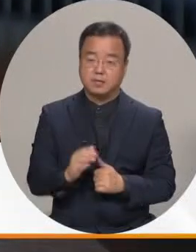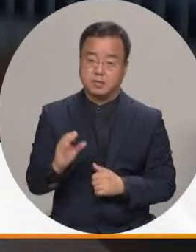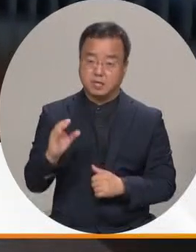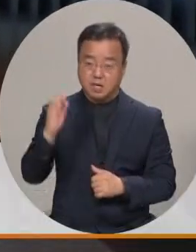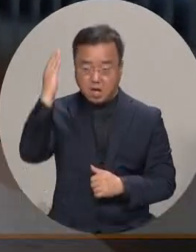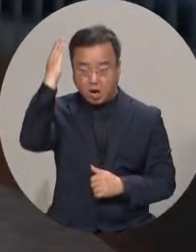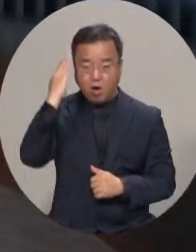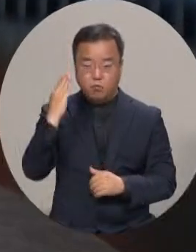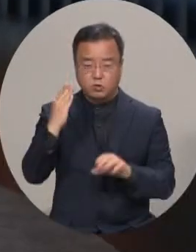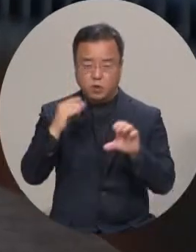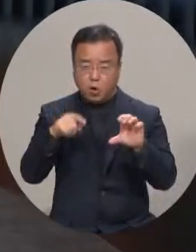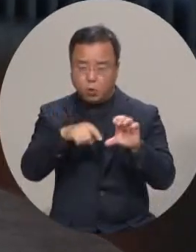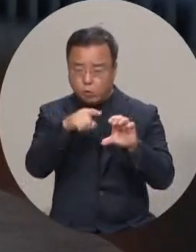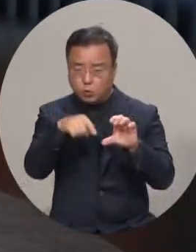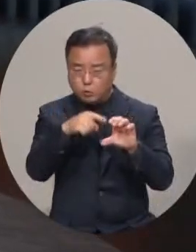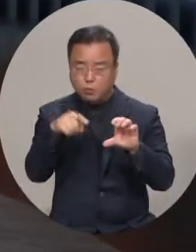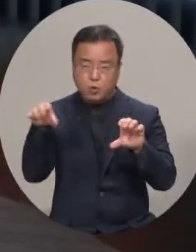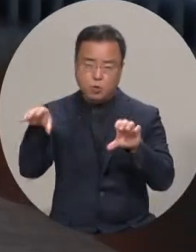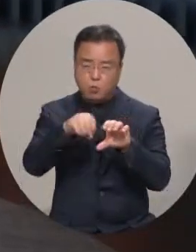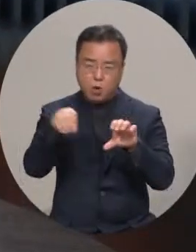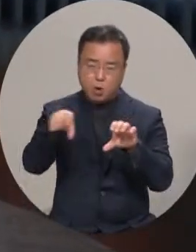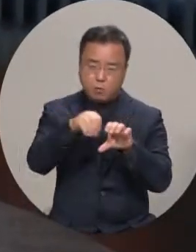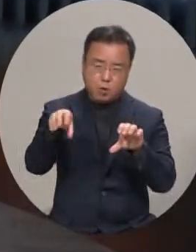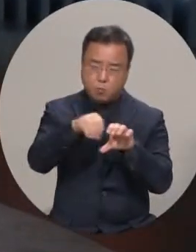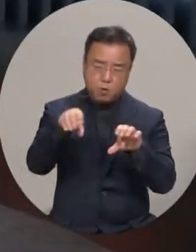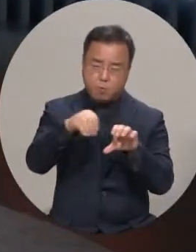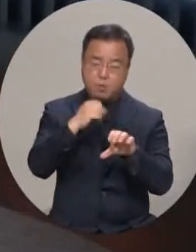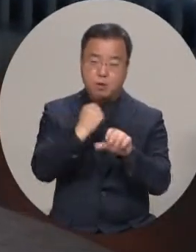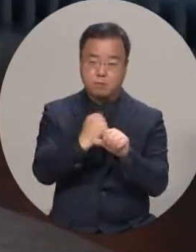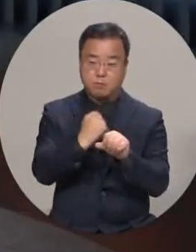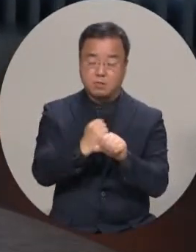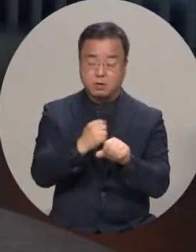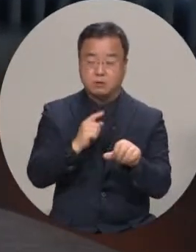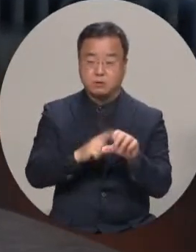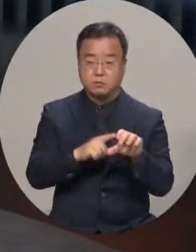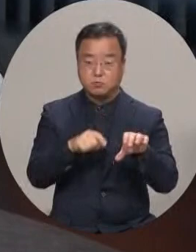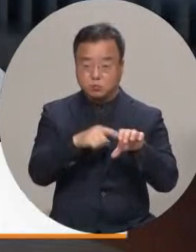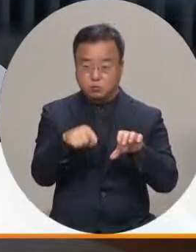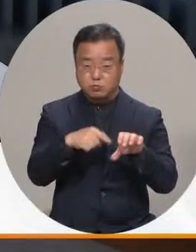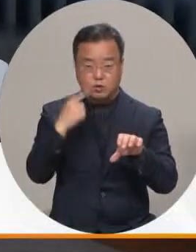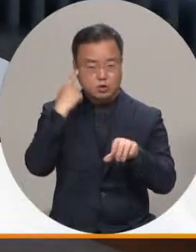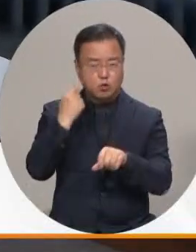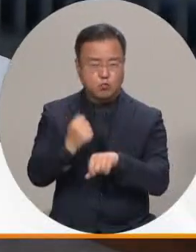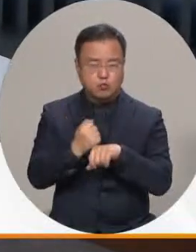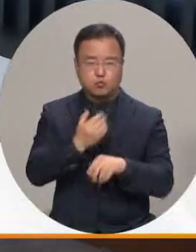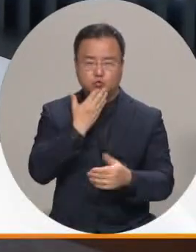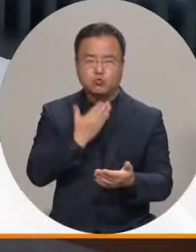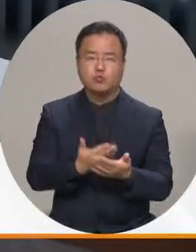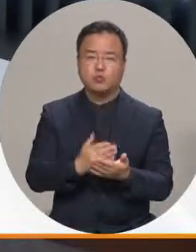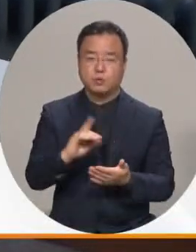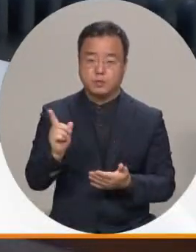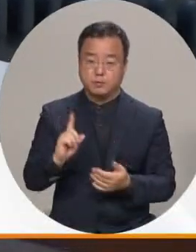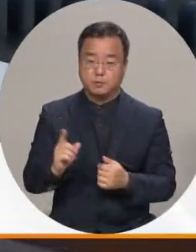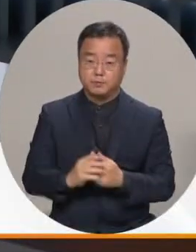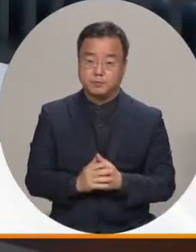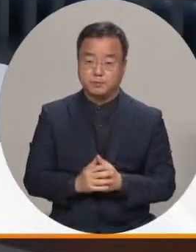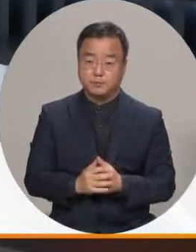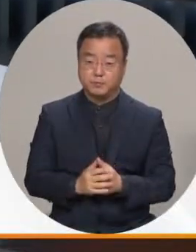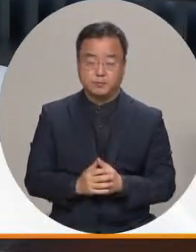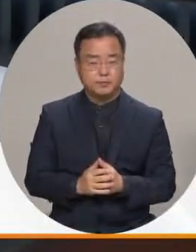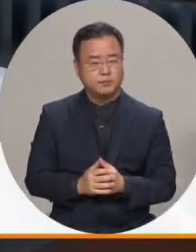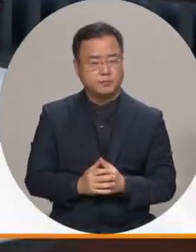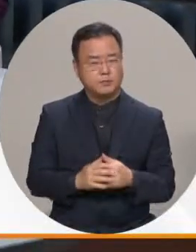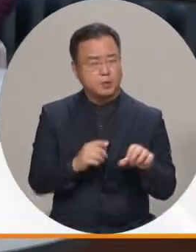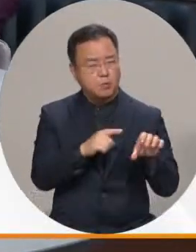구멍 정말 모든 것들을 빨아들이는 천체인이 블랙홀 연구가 특히 중요한 이유는 어디서 찾을 수 있을까요네 어